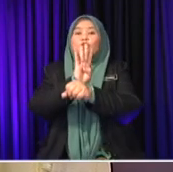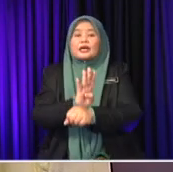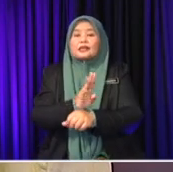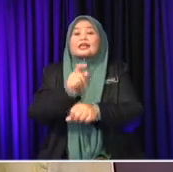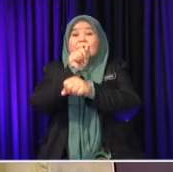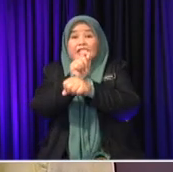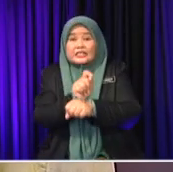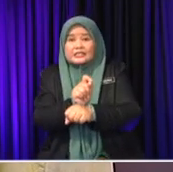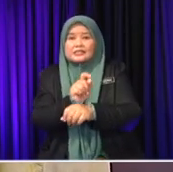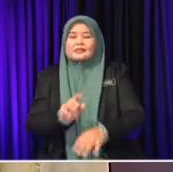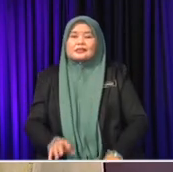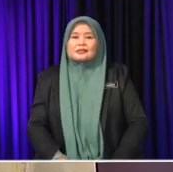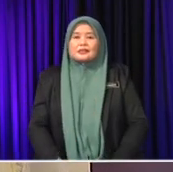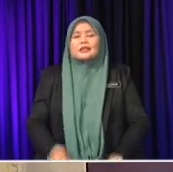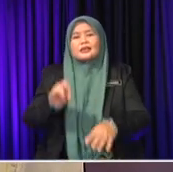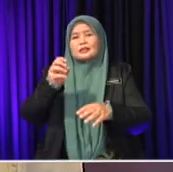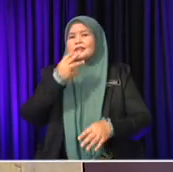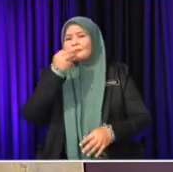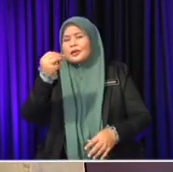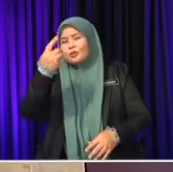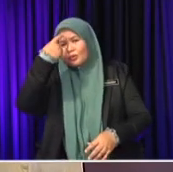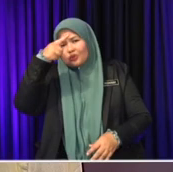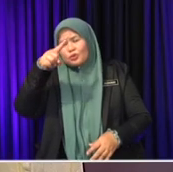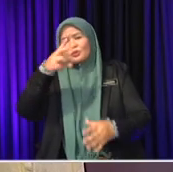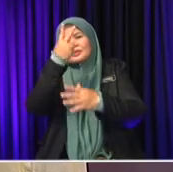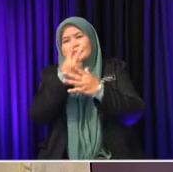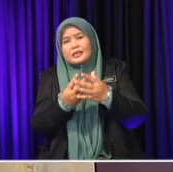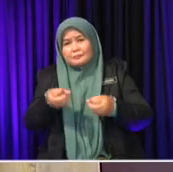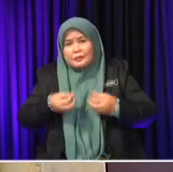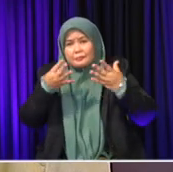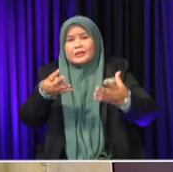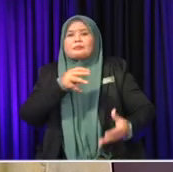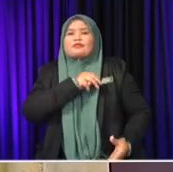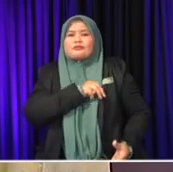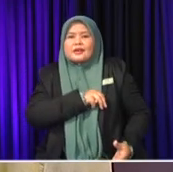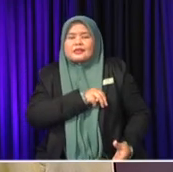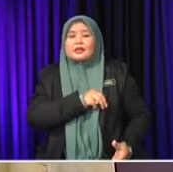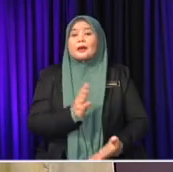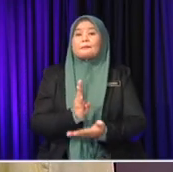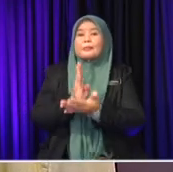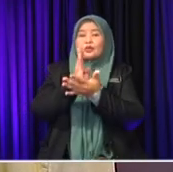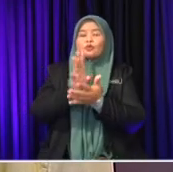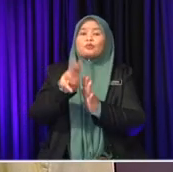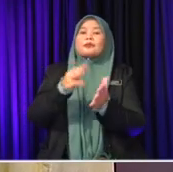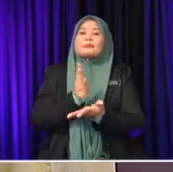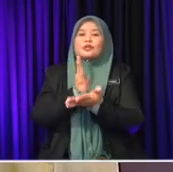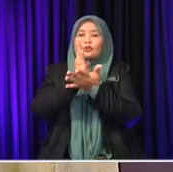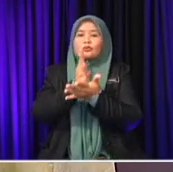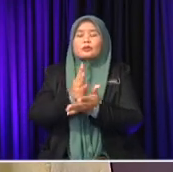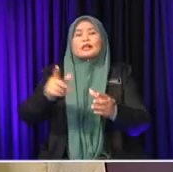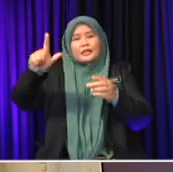tradisi untuk saling memberi manfaat bantu membantu